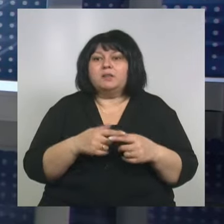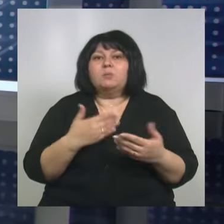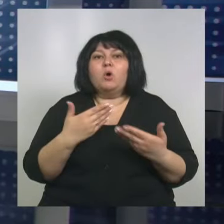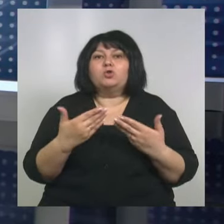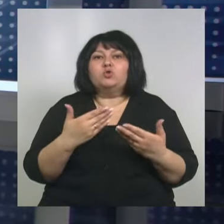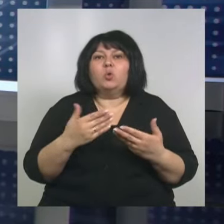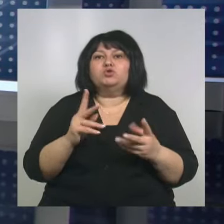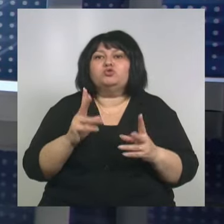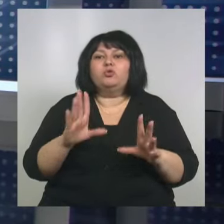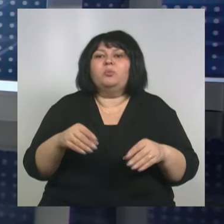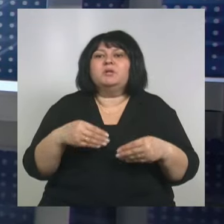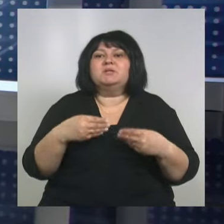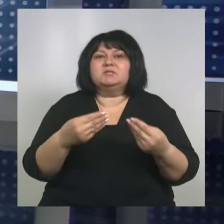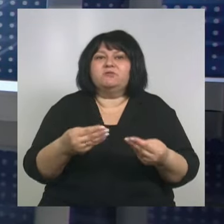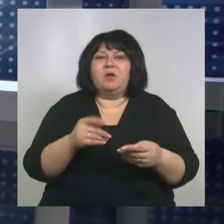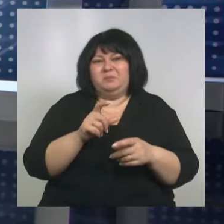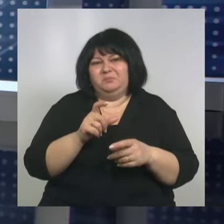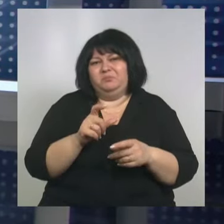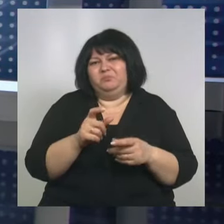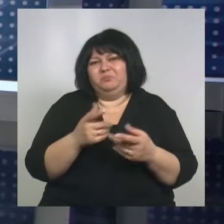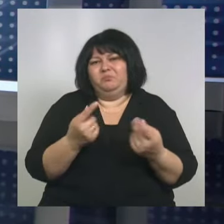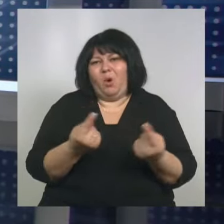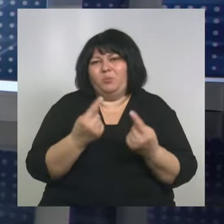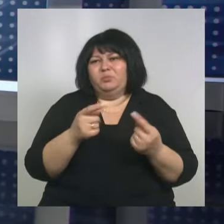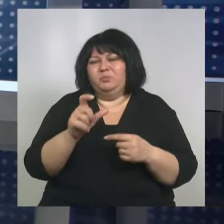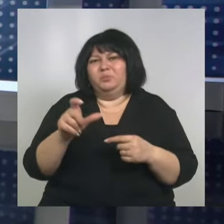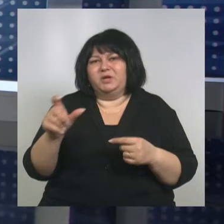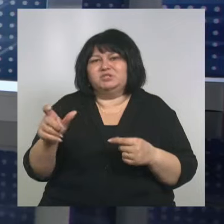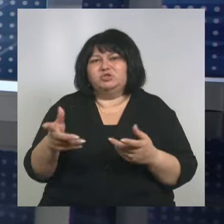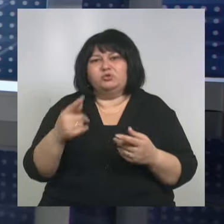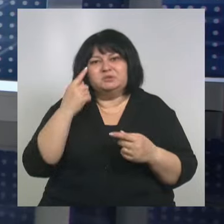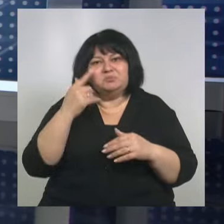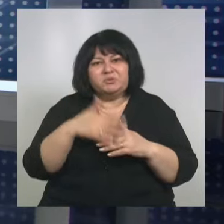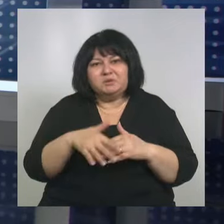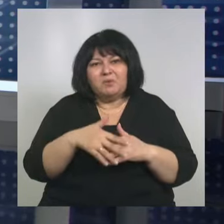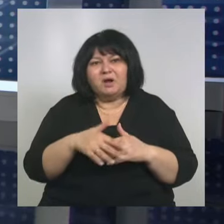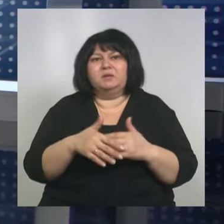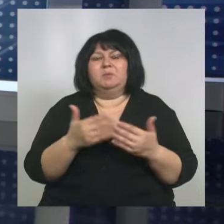те кто их предоставляет Ну простые жители которые приносят сни